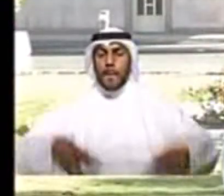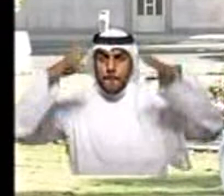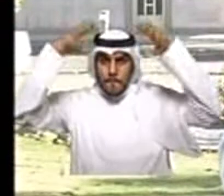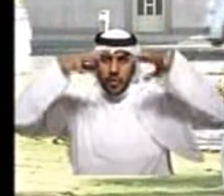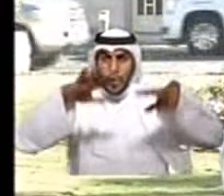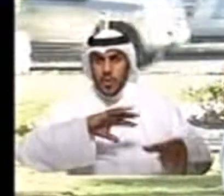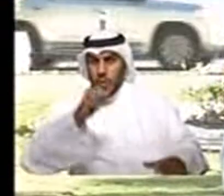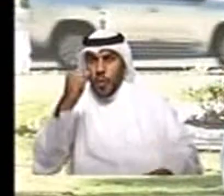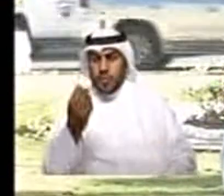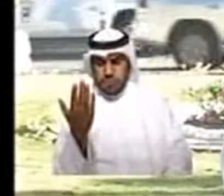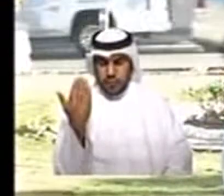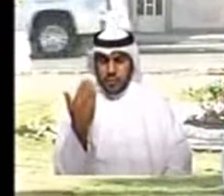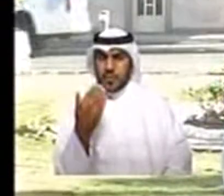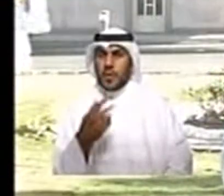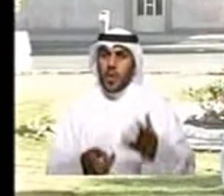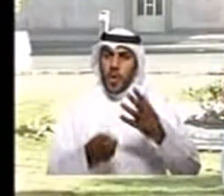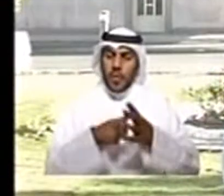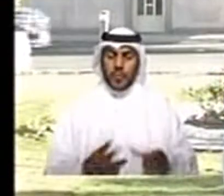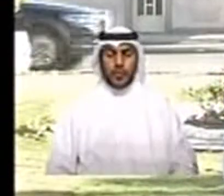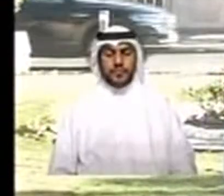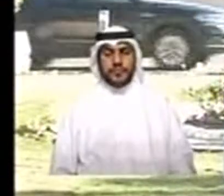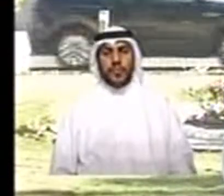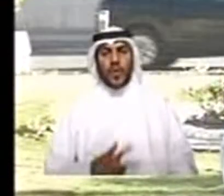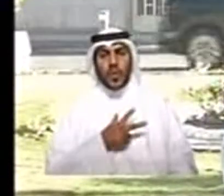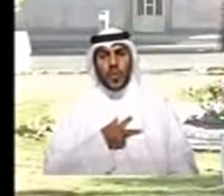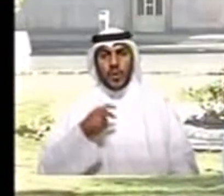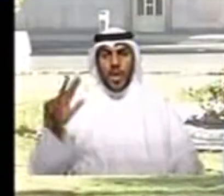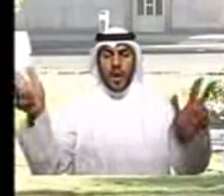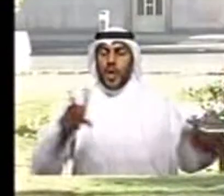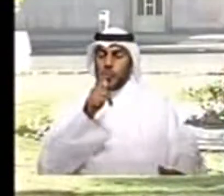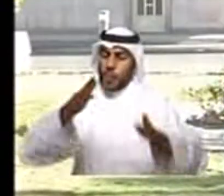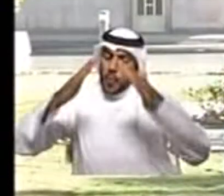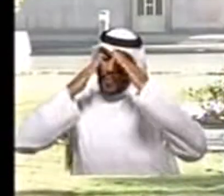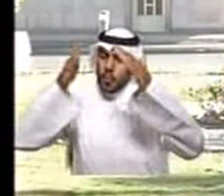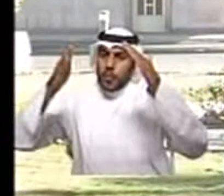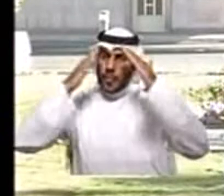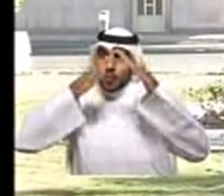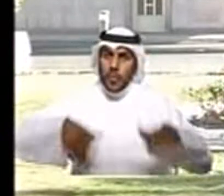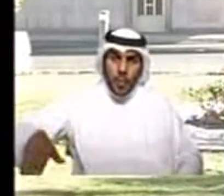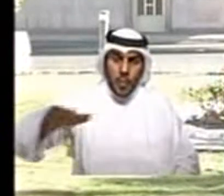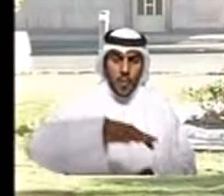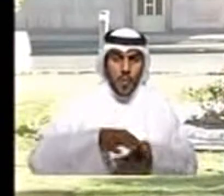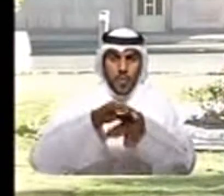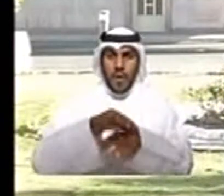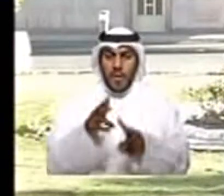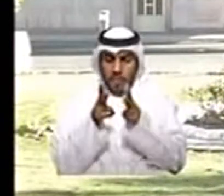وعرفان تقدمها وزارة الإعلام لمنتسبيها الذين أثبتوا كفاءتهم خلال